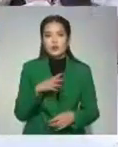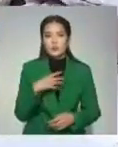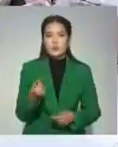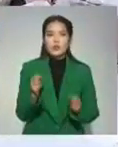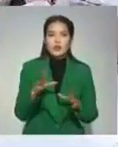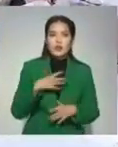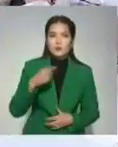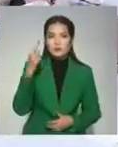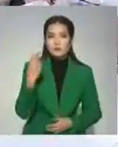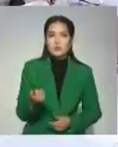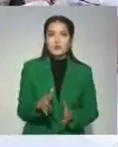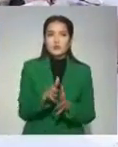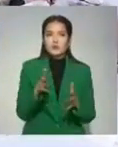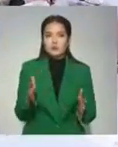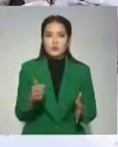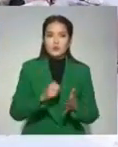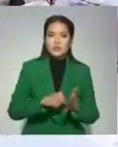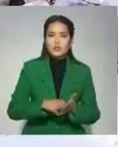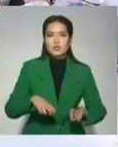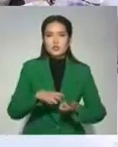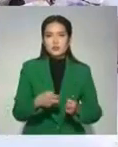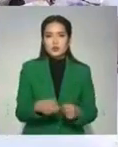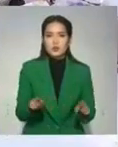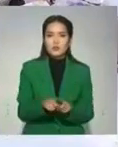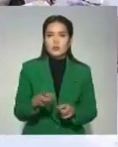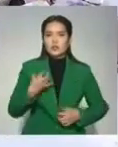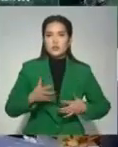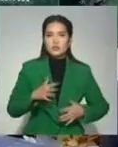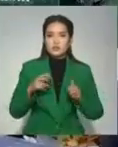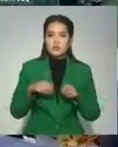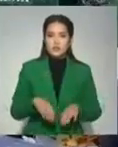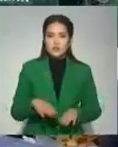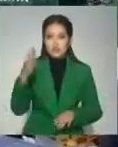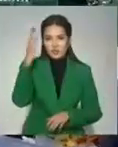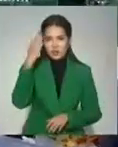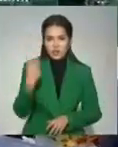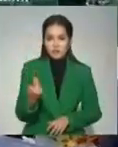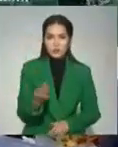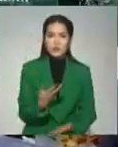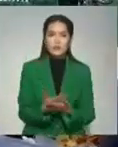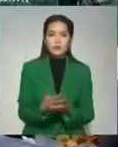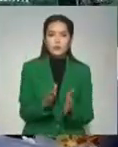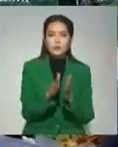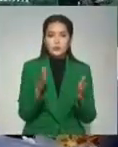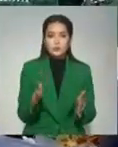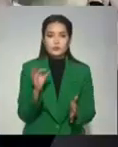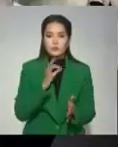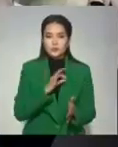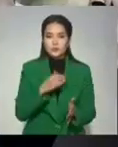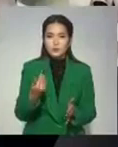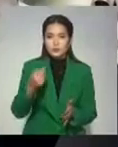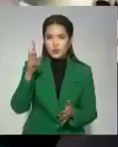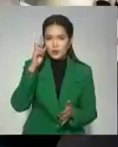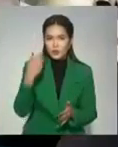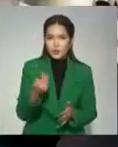каждым днем все больше, но мусорную проблему, похоже, не торопятся решать. Мусорные баки переполнены. Люди вынуждены оставлять отходы,